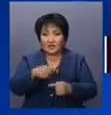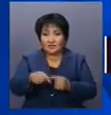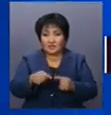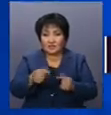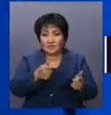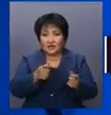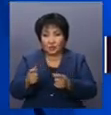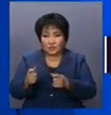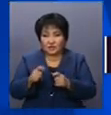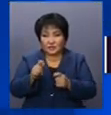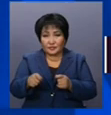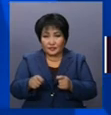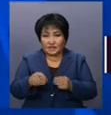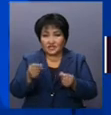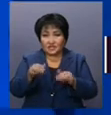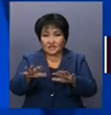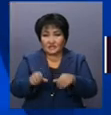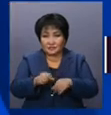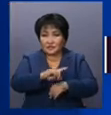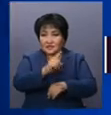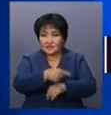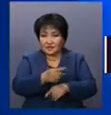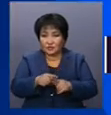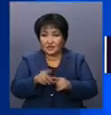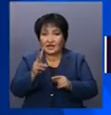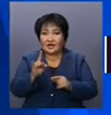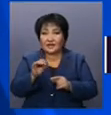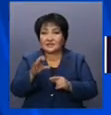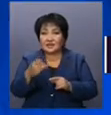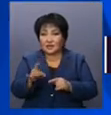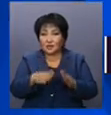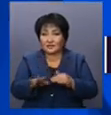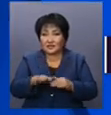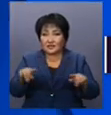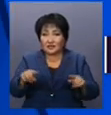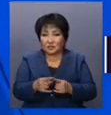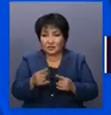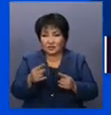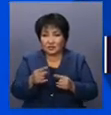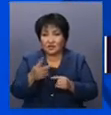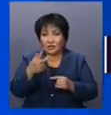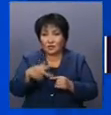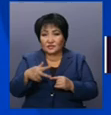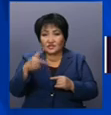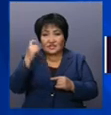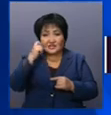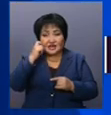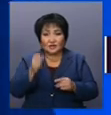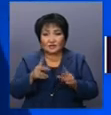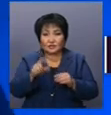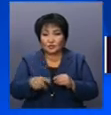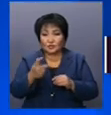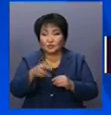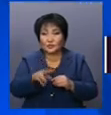күштеп тартып алып отырған. Облыс полицейлері Қарасай ауданында қолға түскен 30 жастағы күдіктінің 3 миллион теңгені алаяқтық жолмен